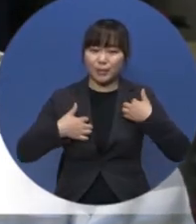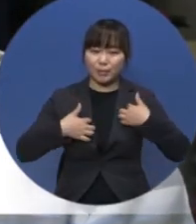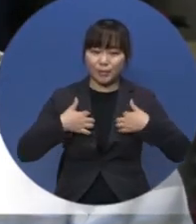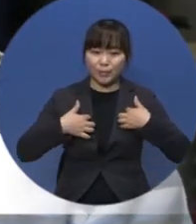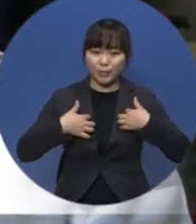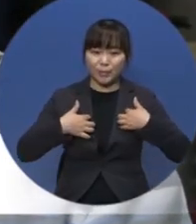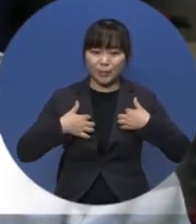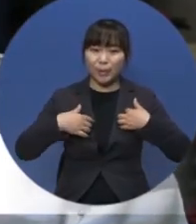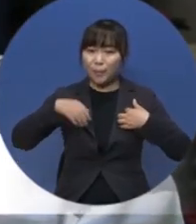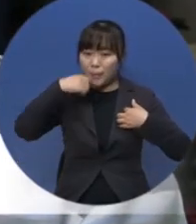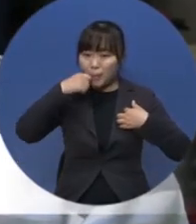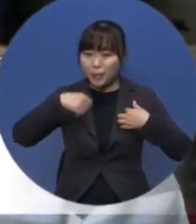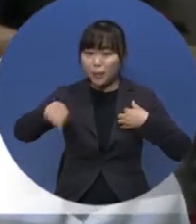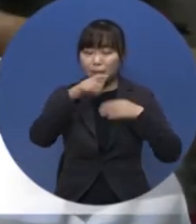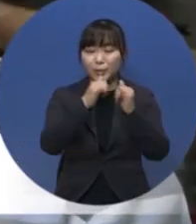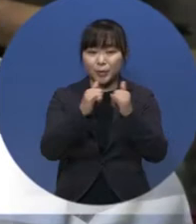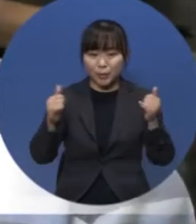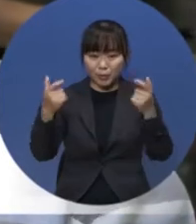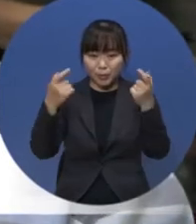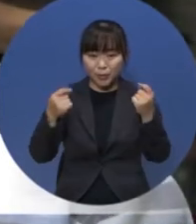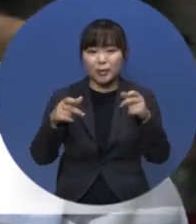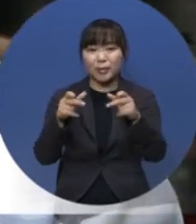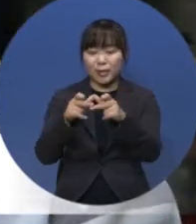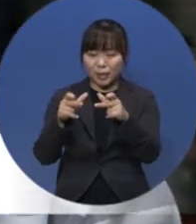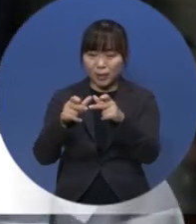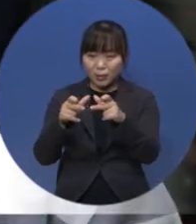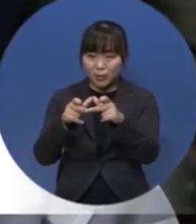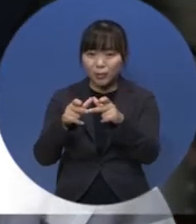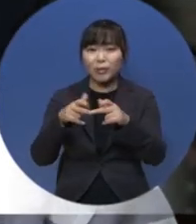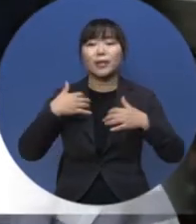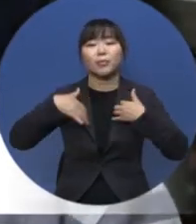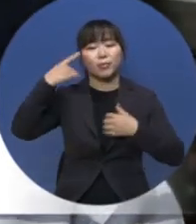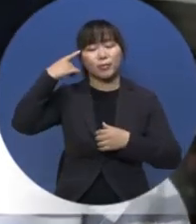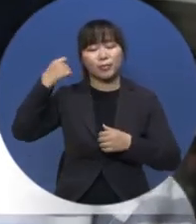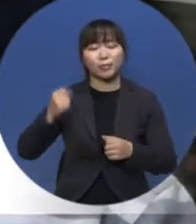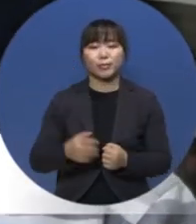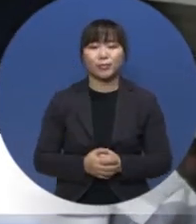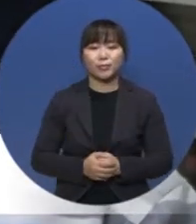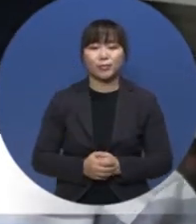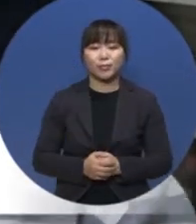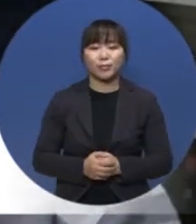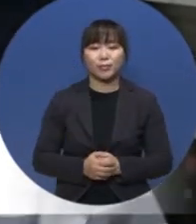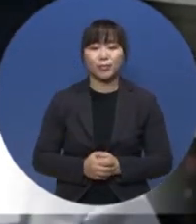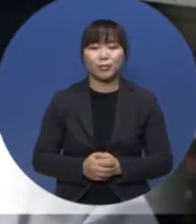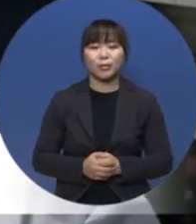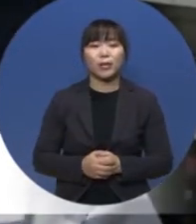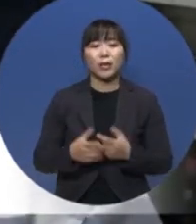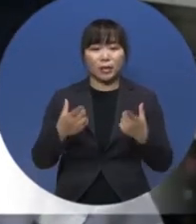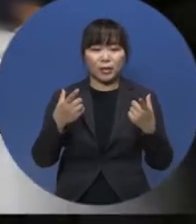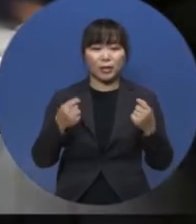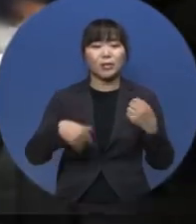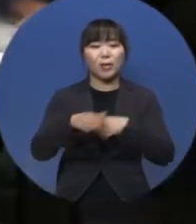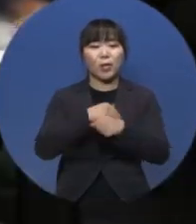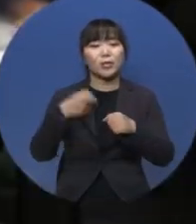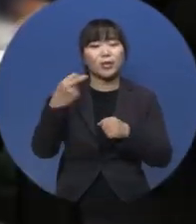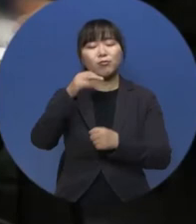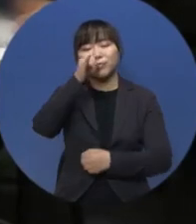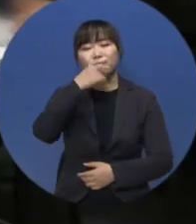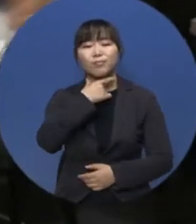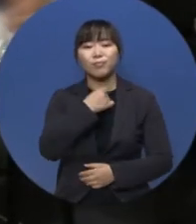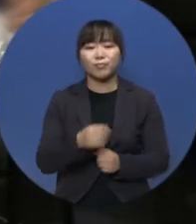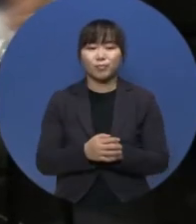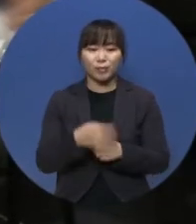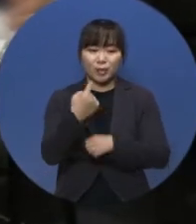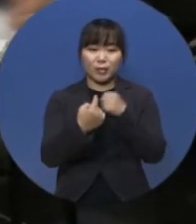이렇게 식사하시는 노인들도 그러시고 우리 장애인들도 아주 굉장히 기쁘게 생각을 하고요. 이런 일도 자주 하시면 더 좋죠.